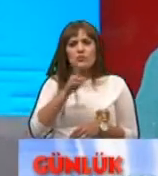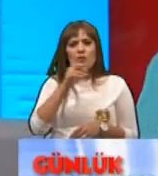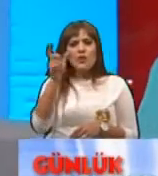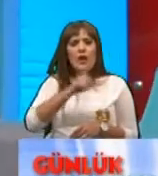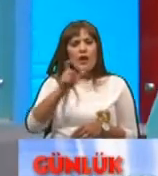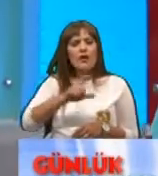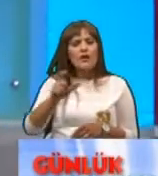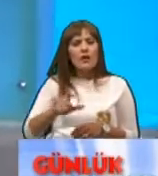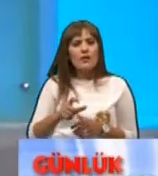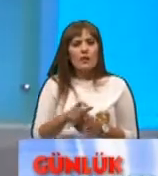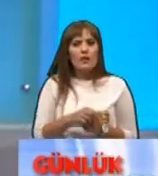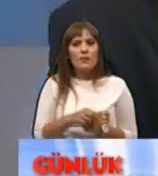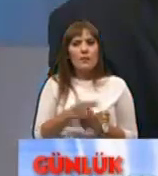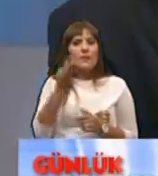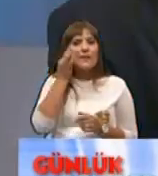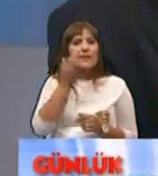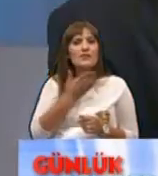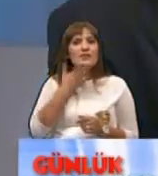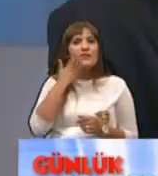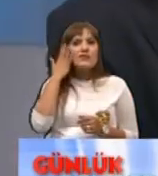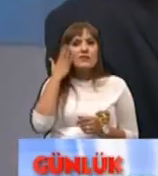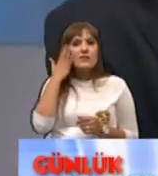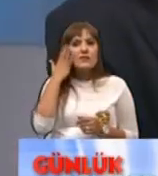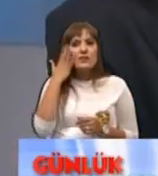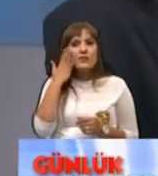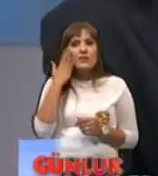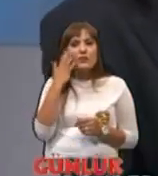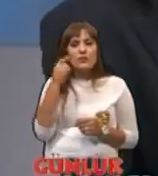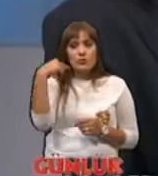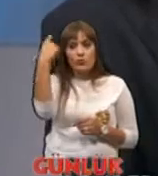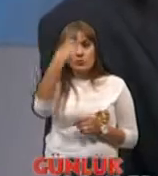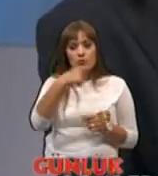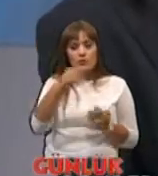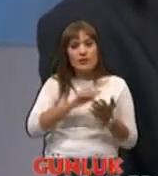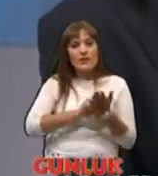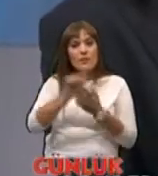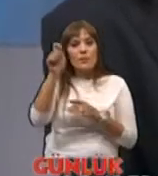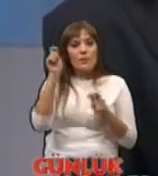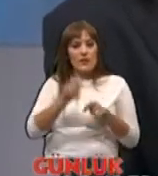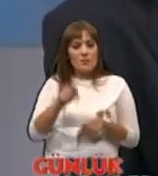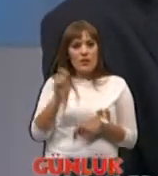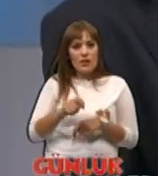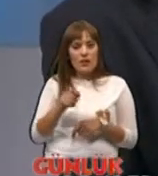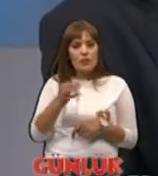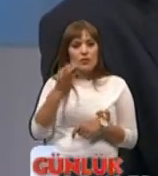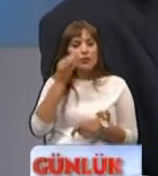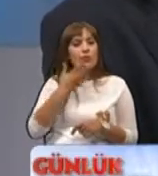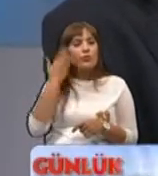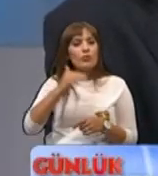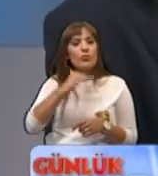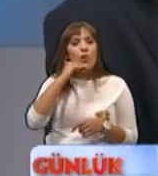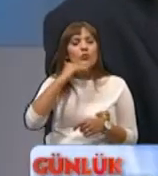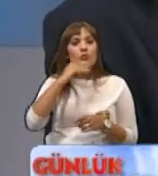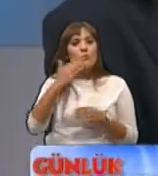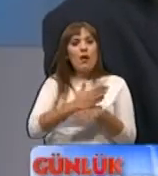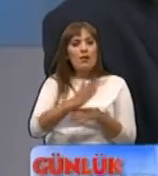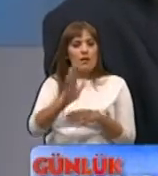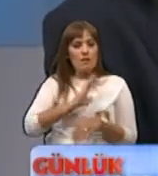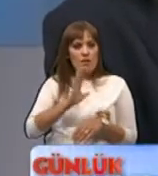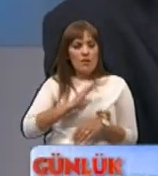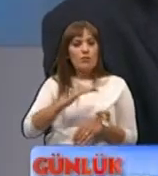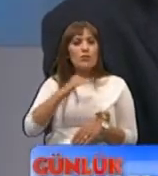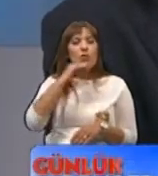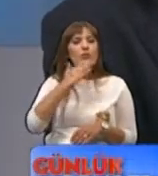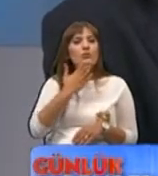aylarda şey var, cildin yani yüze tamamen yapılan dolgu maddeleri var.